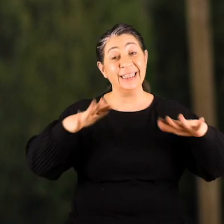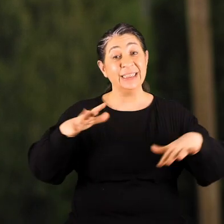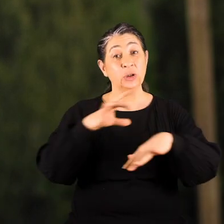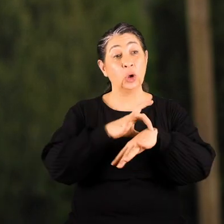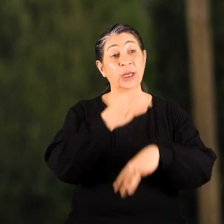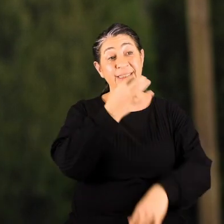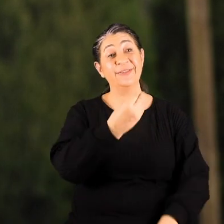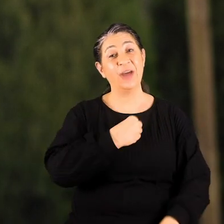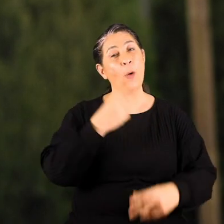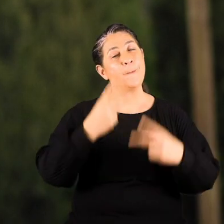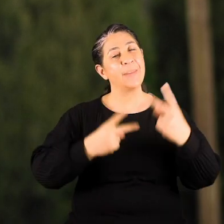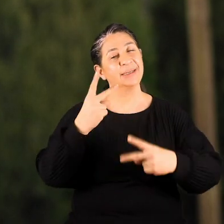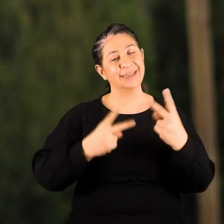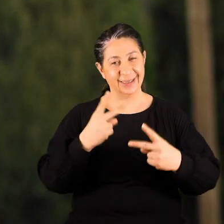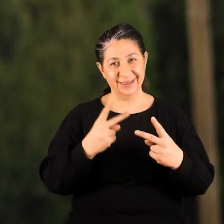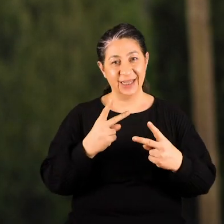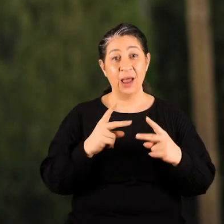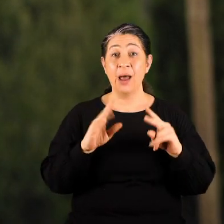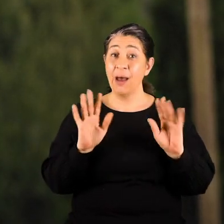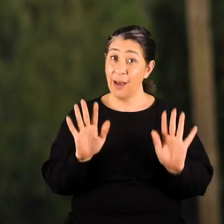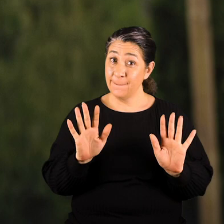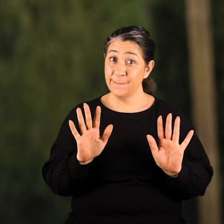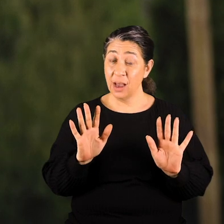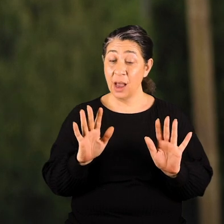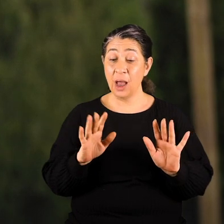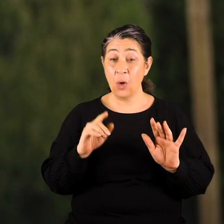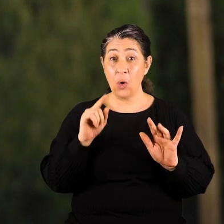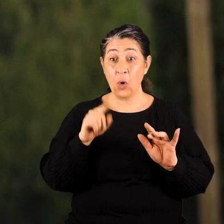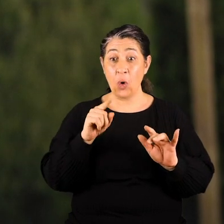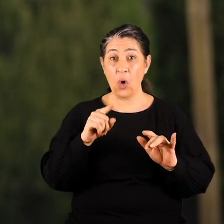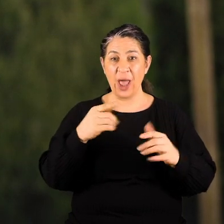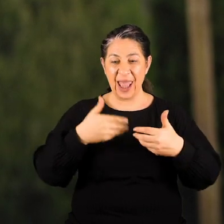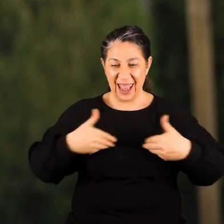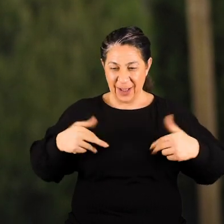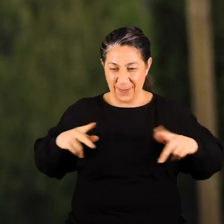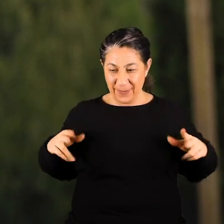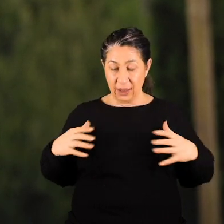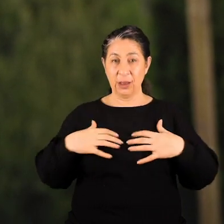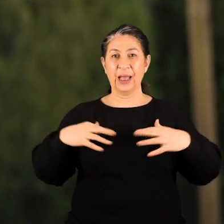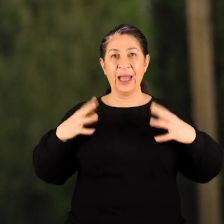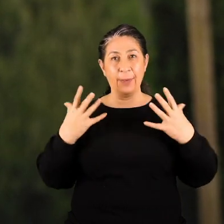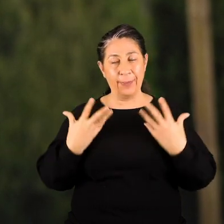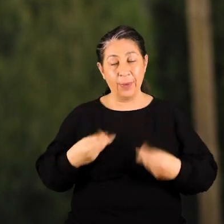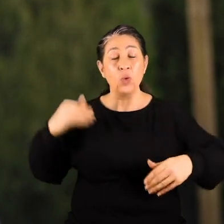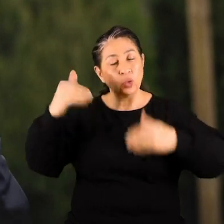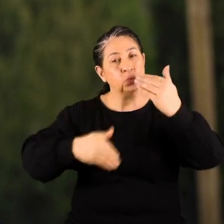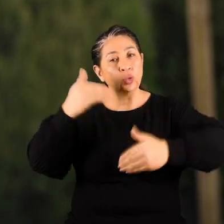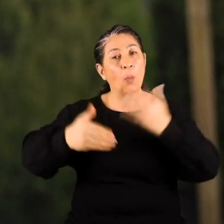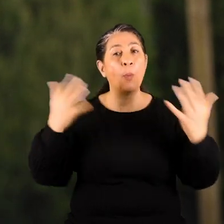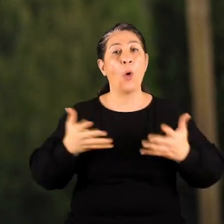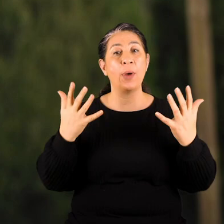doktor izin verebiliyor bazı hı-hı. zamanlarda. Ama mastektomiden sonra o yaralar iyileşince yüzebildim bol bol. Hı-hı. O da bütün